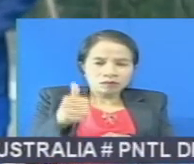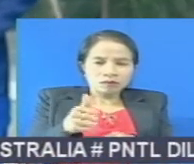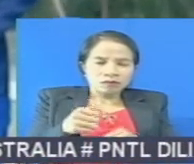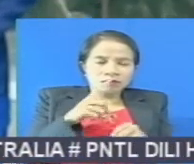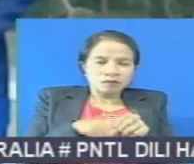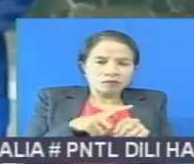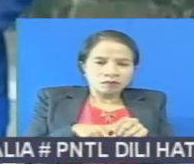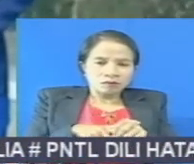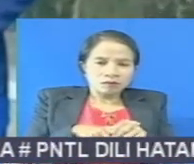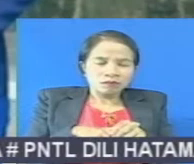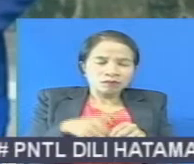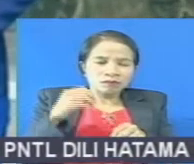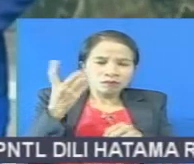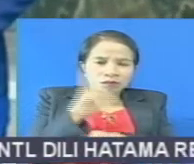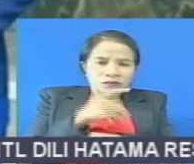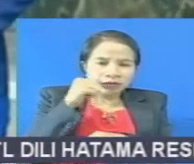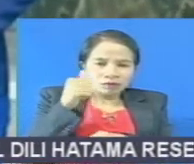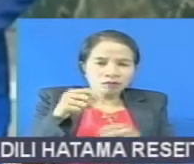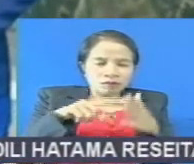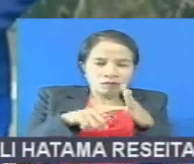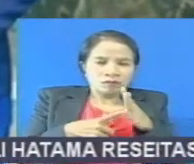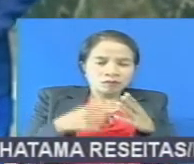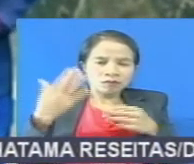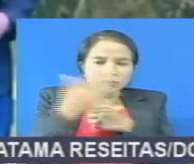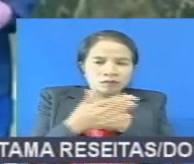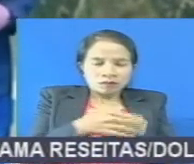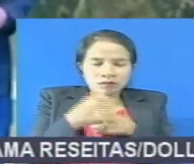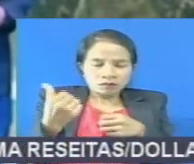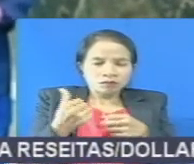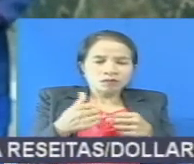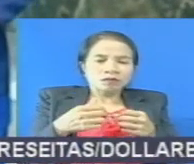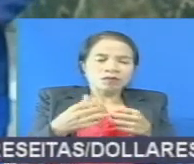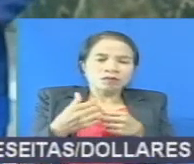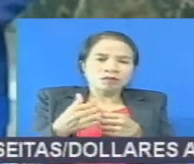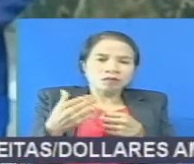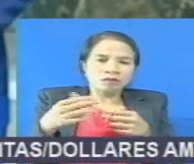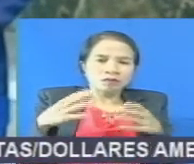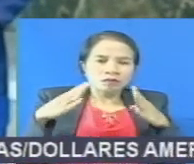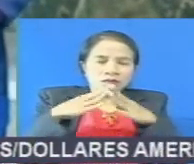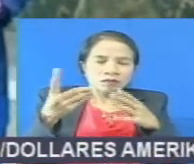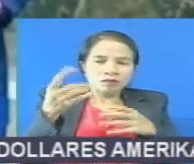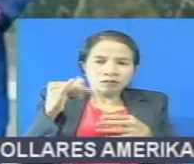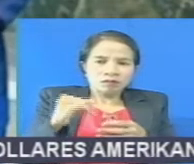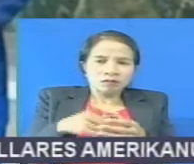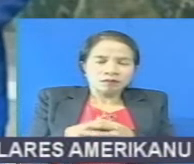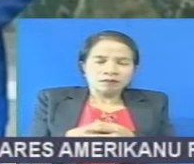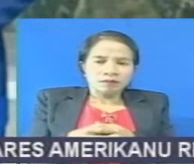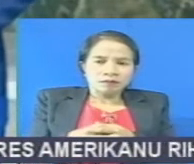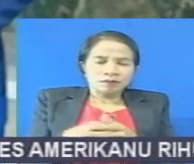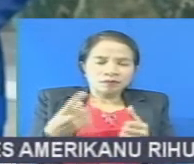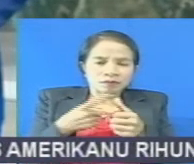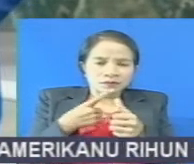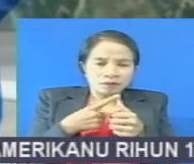previsão tempo balorong aban inyang hosi estrangeiro no mos ia capital Dili. Tamani maluk sira kumbira ita hutu batan informasaun badala